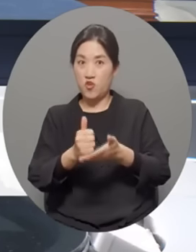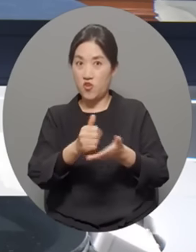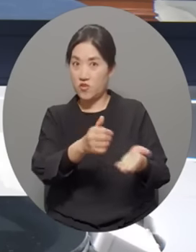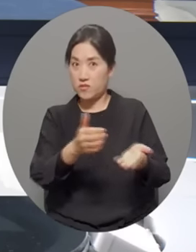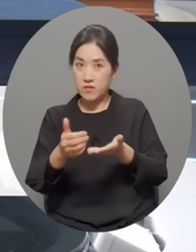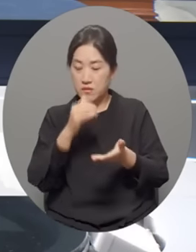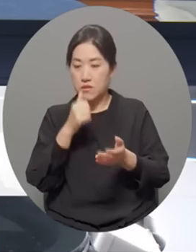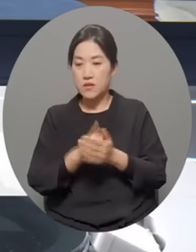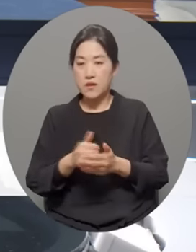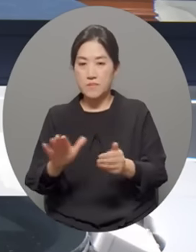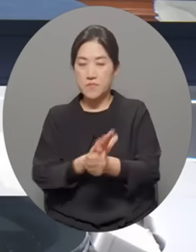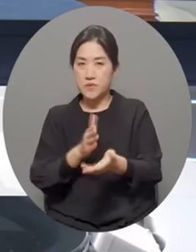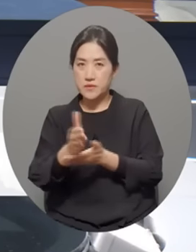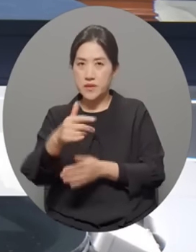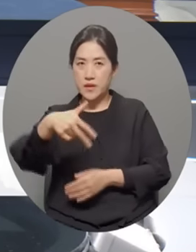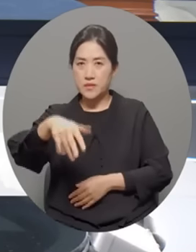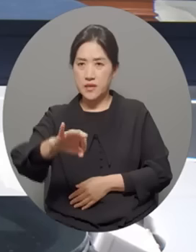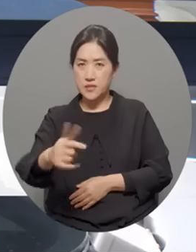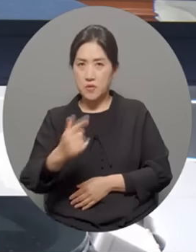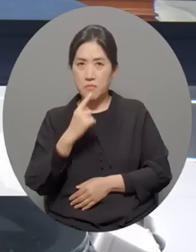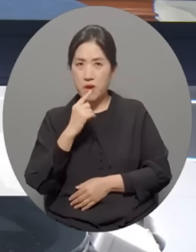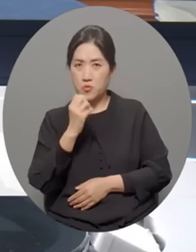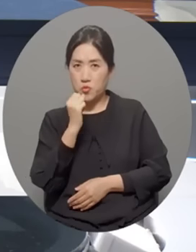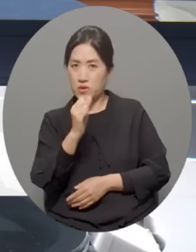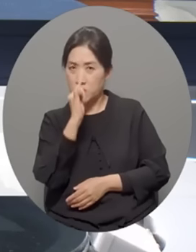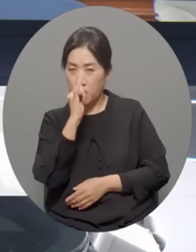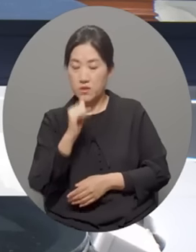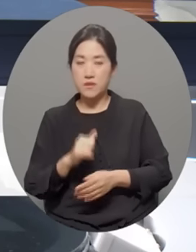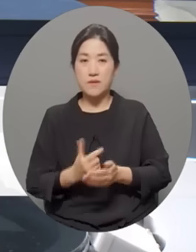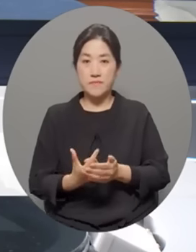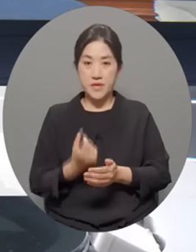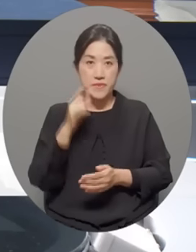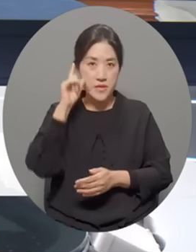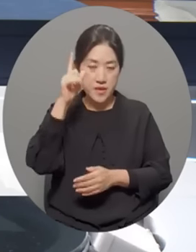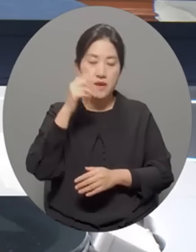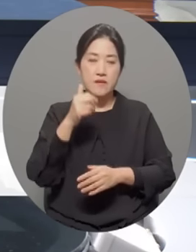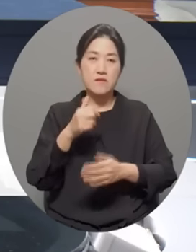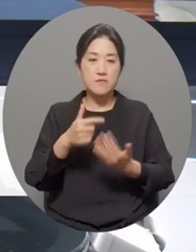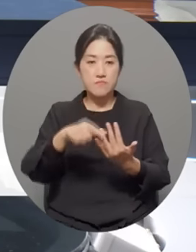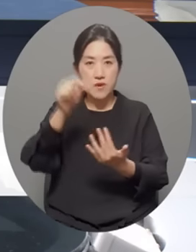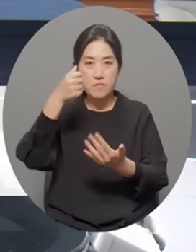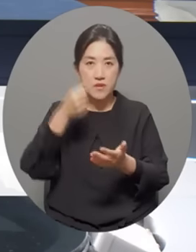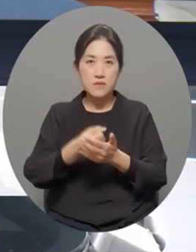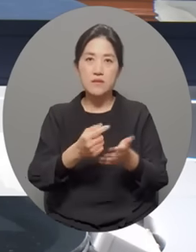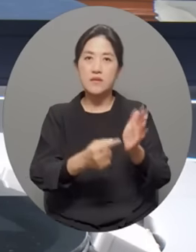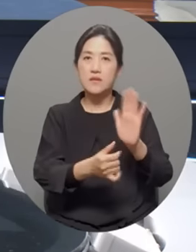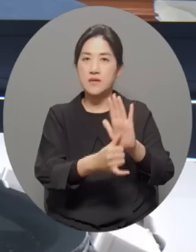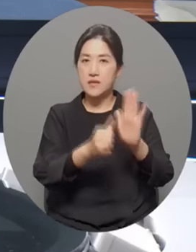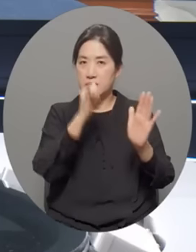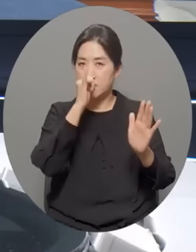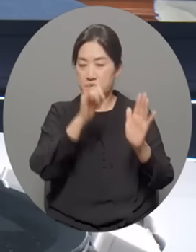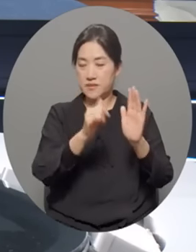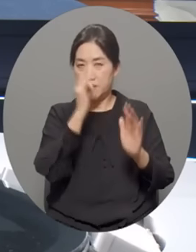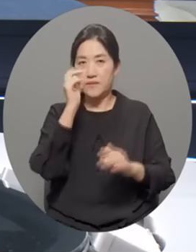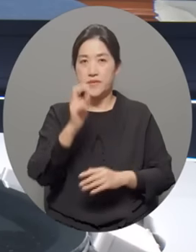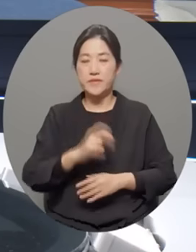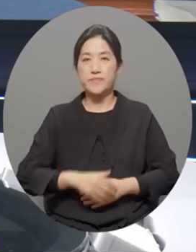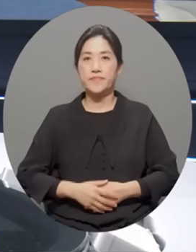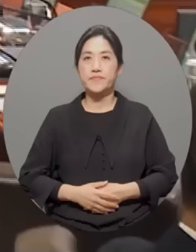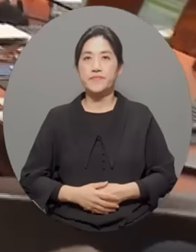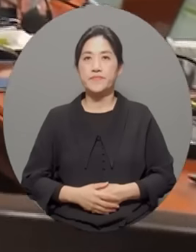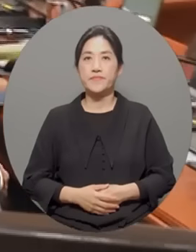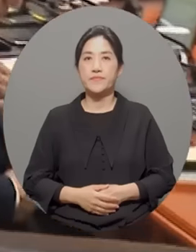의원이 다시 유력하게 검다는 가운데 이러면 내일 인선 결과가 발표될 전망입니다 김민찬 기자가 보도합니다